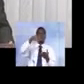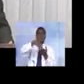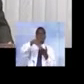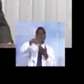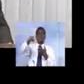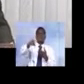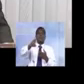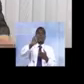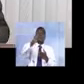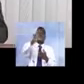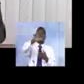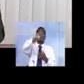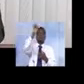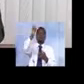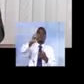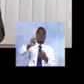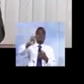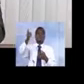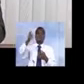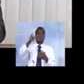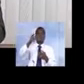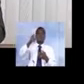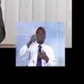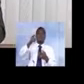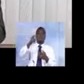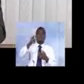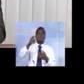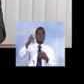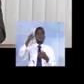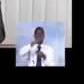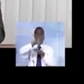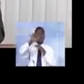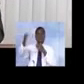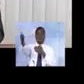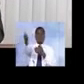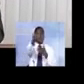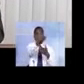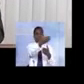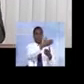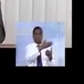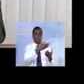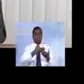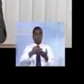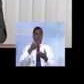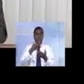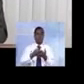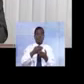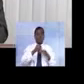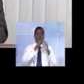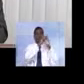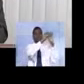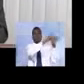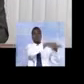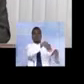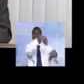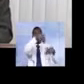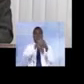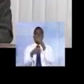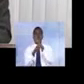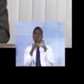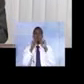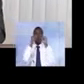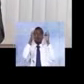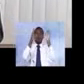près de 75% du premier CDD, le cumul des ressources directement injectées dans l'économie